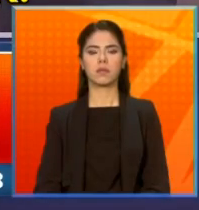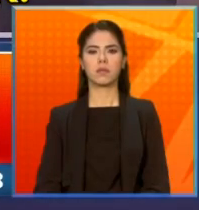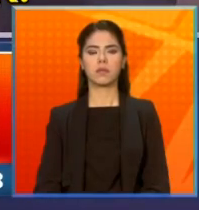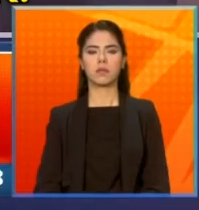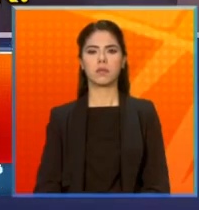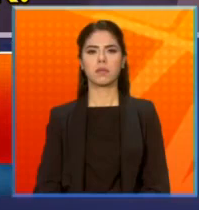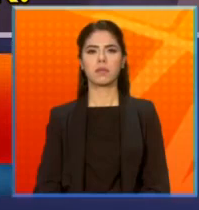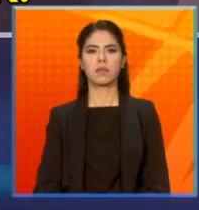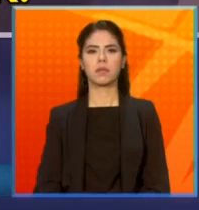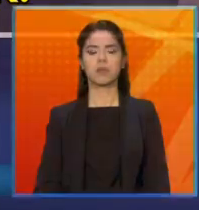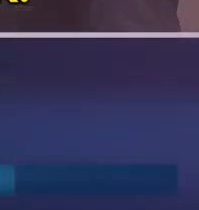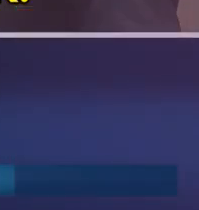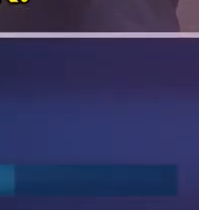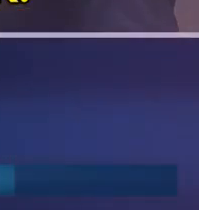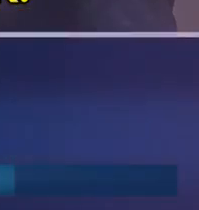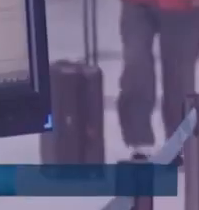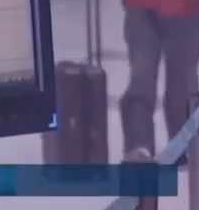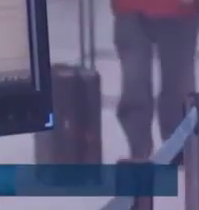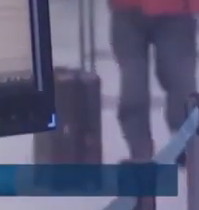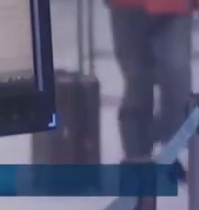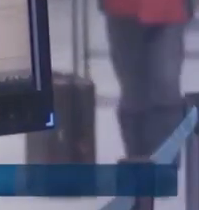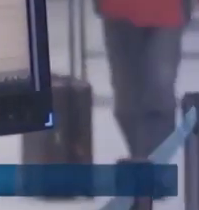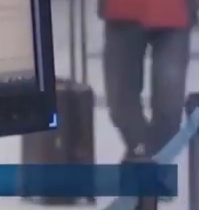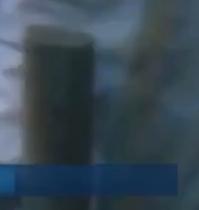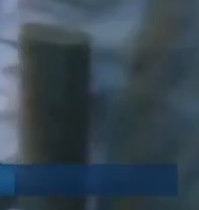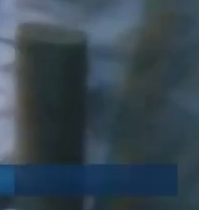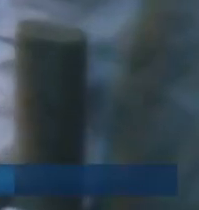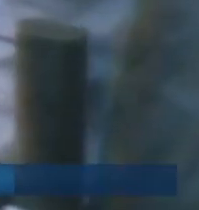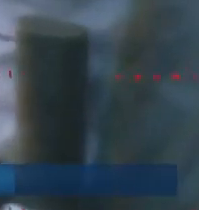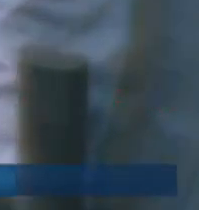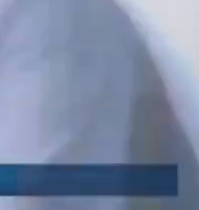atarız. Burada tereddüt göstermeye hakkımız yok.